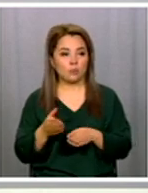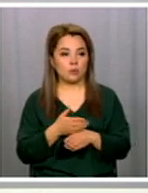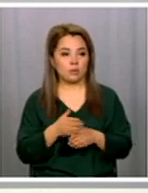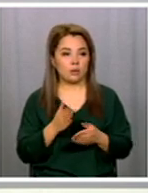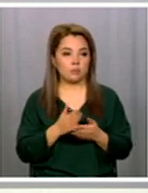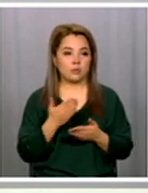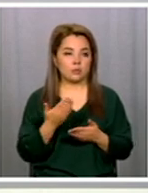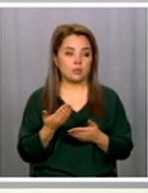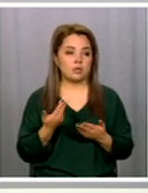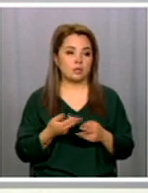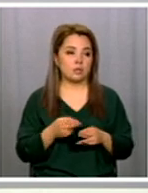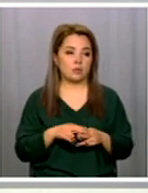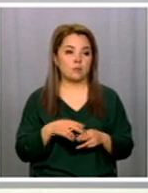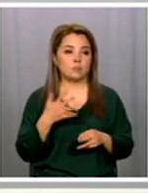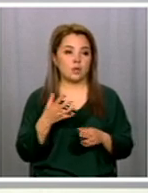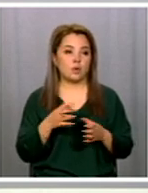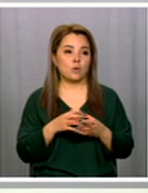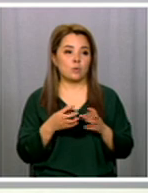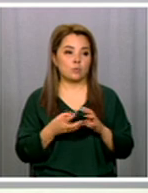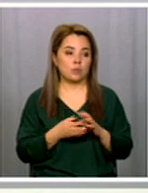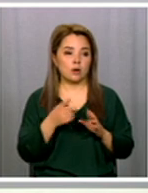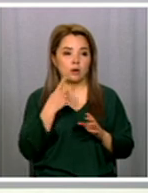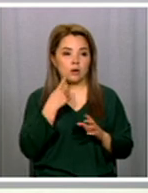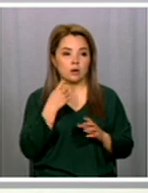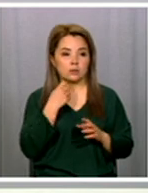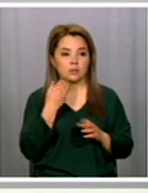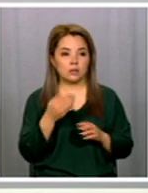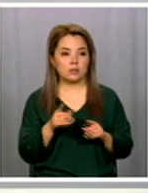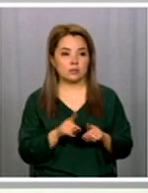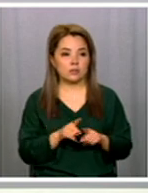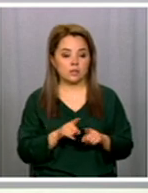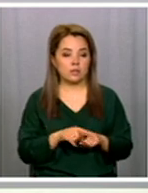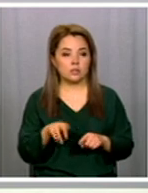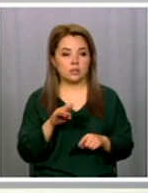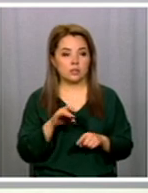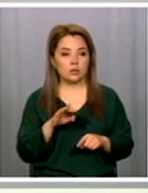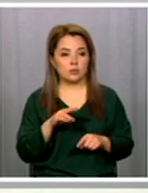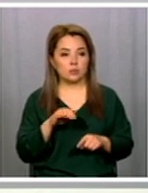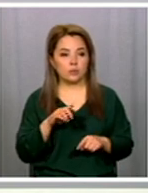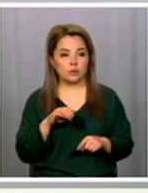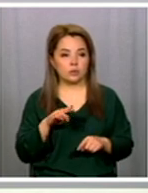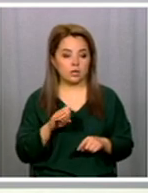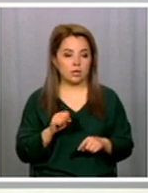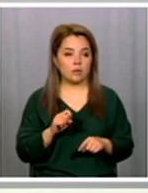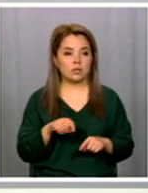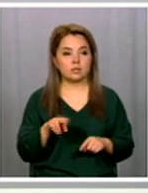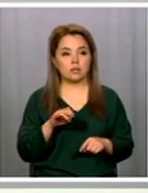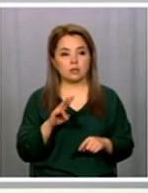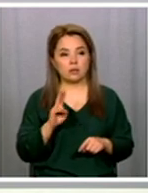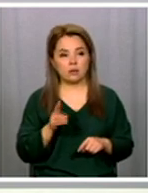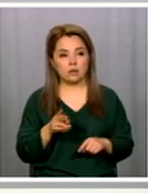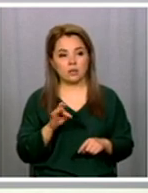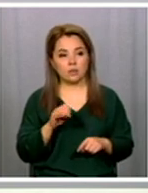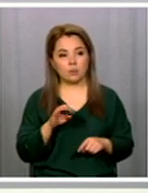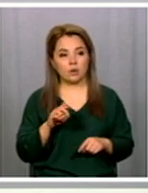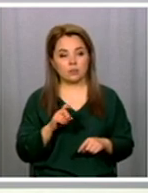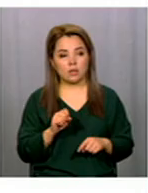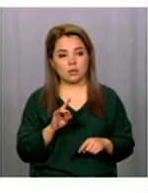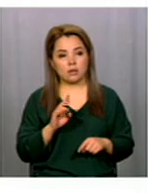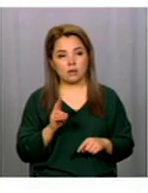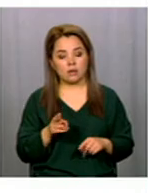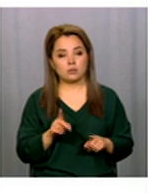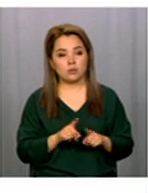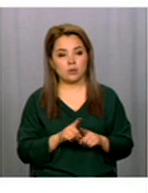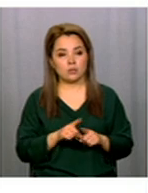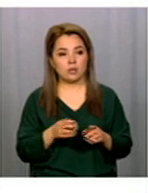Одан кейін 5 көміртекті қанттан, яғни дезоксирибоза ДНК және рибоза РНК-дан